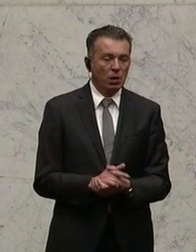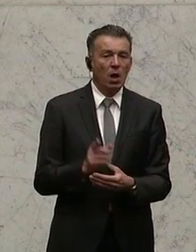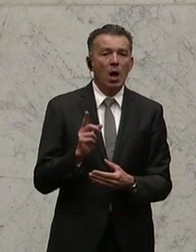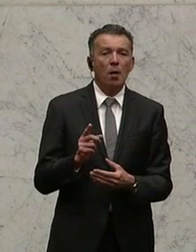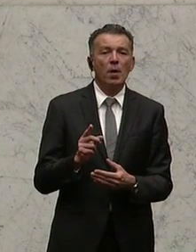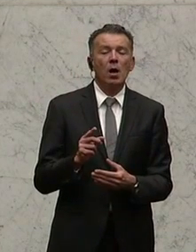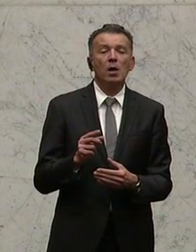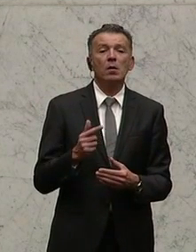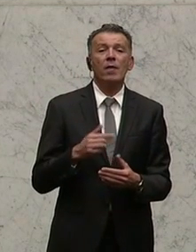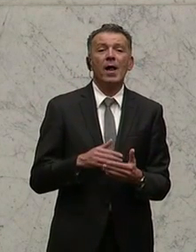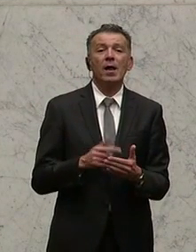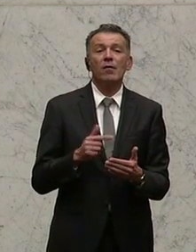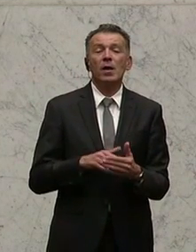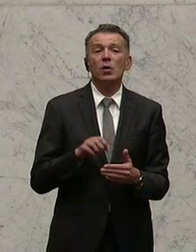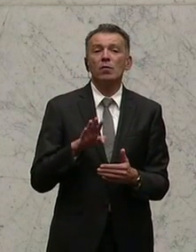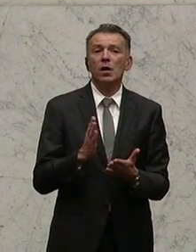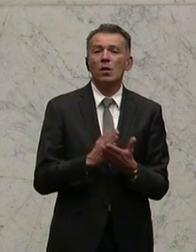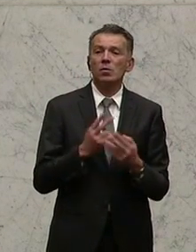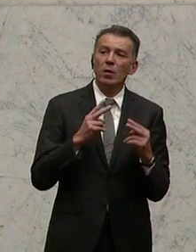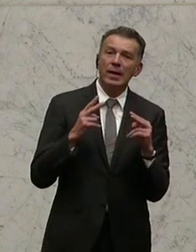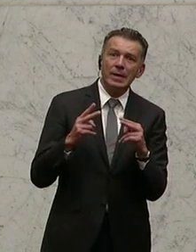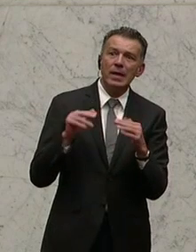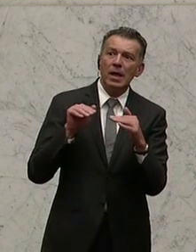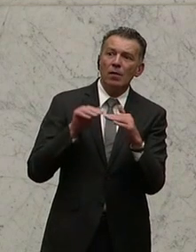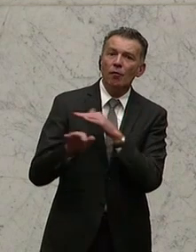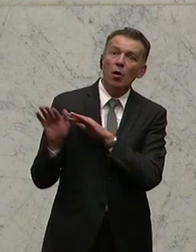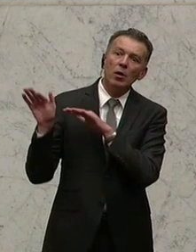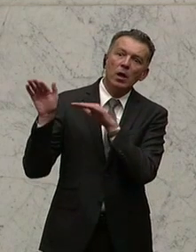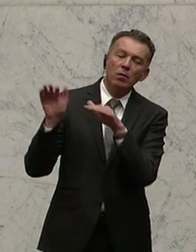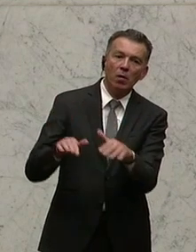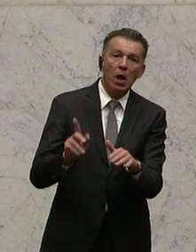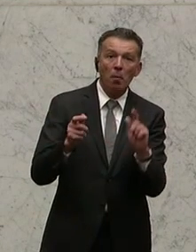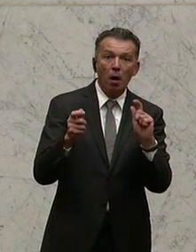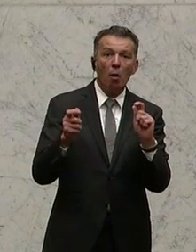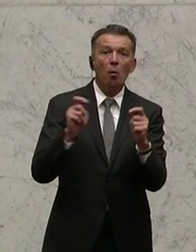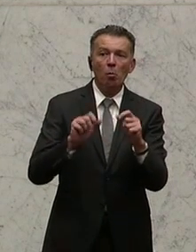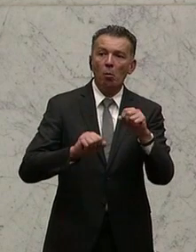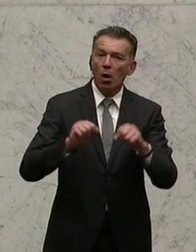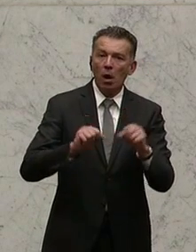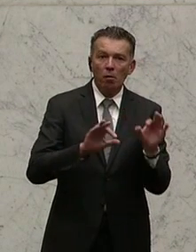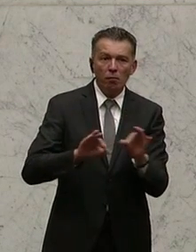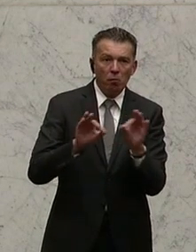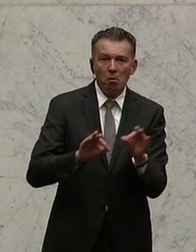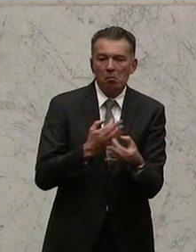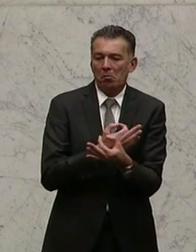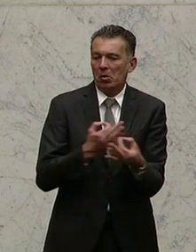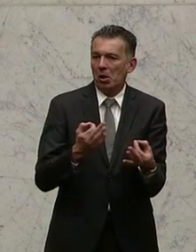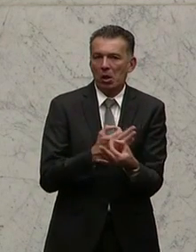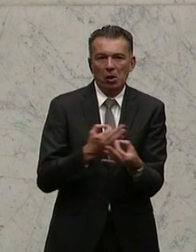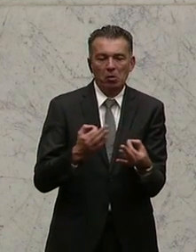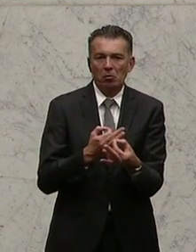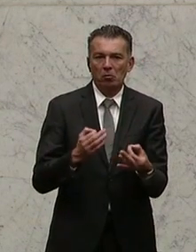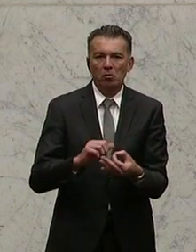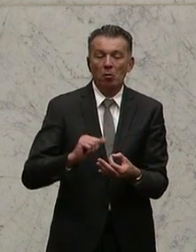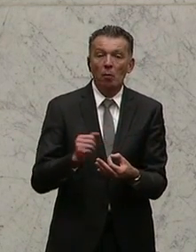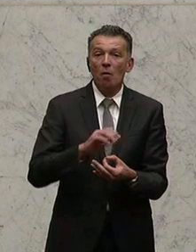spätestens 2014. Es erfolgte jedoch kein Umdenken und keine Reaktion auf diese sich abzeichnenden Krise